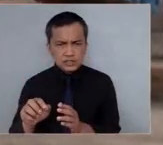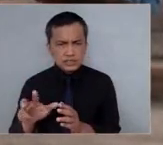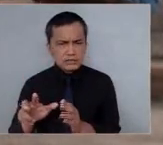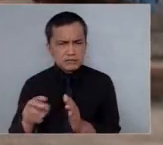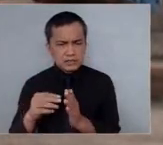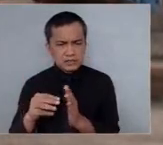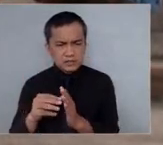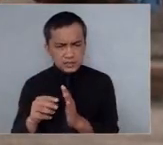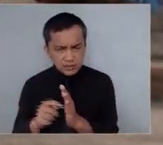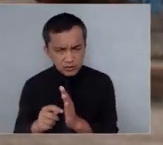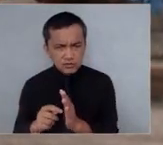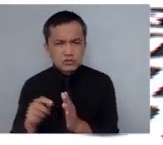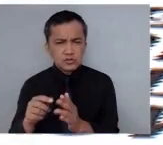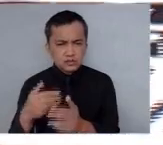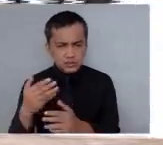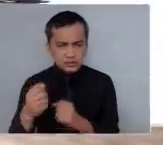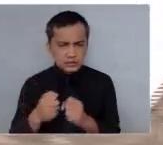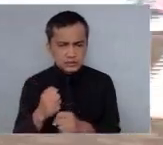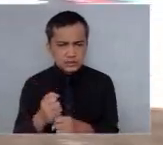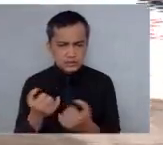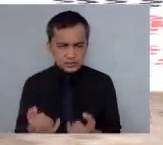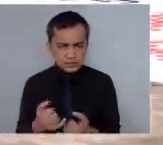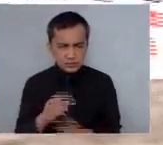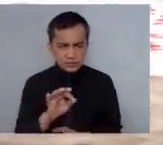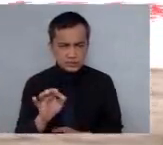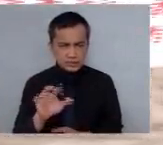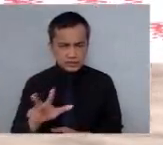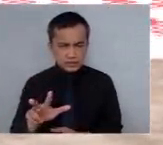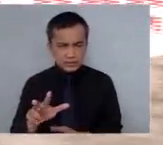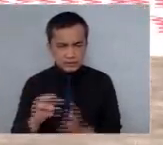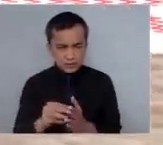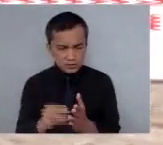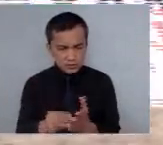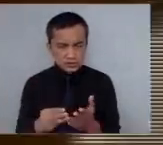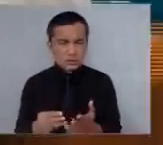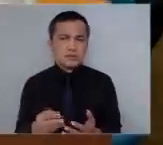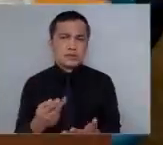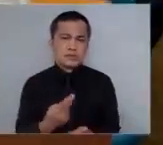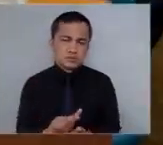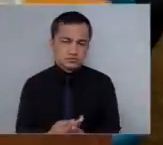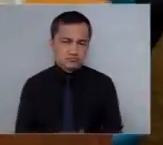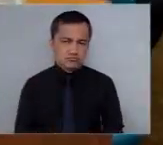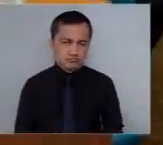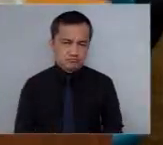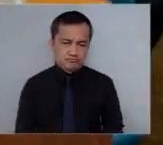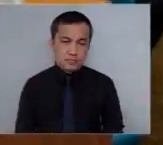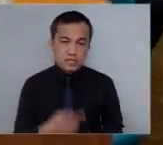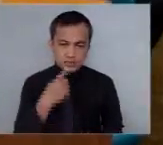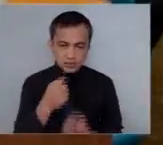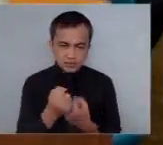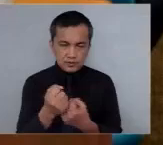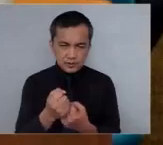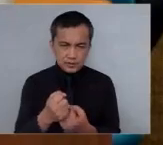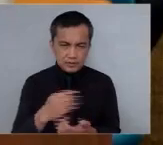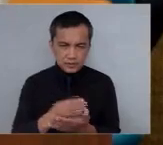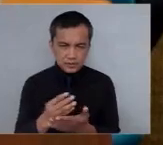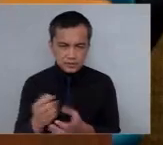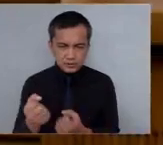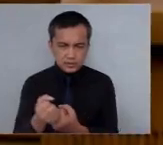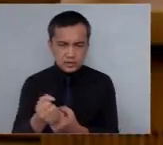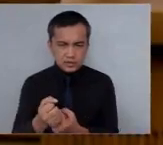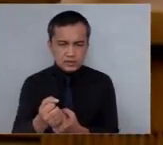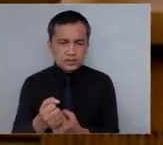ito sa susunod na taon mula sa kasalukuyang 993 million pesos. Ayon sa sponsor ng budget sa plenaryo na si Negros